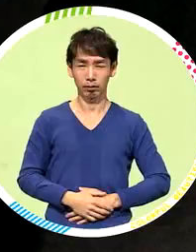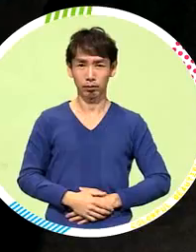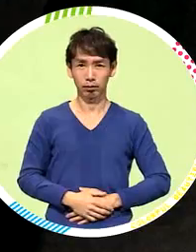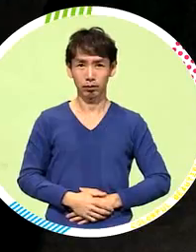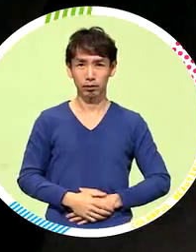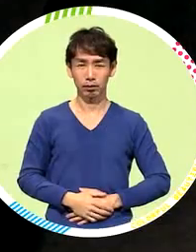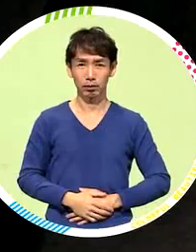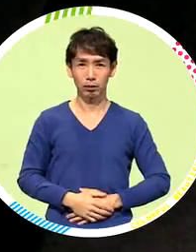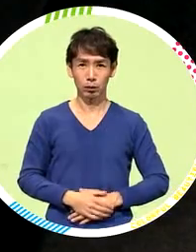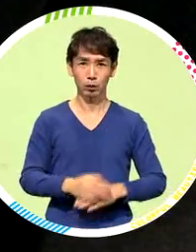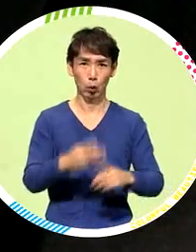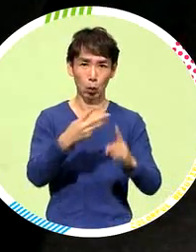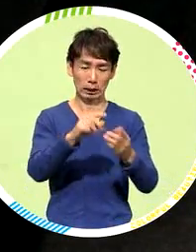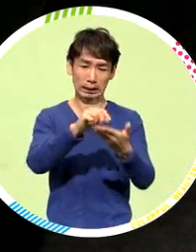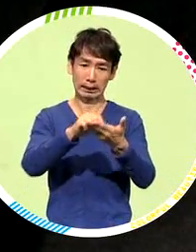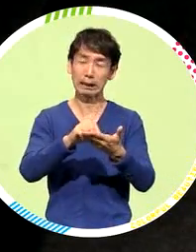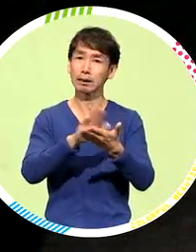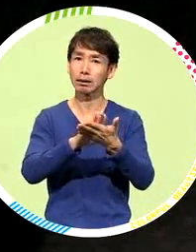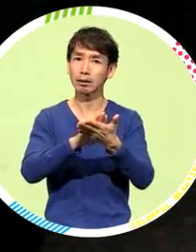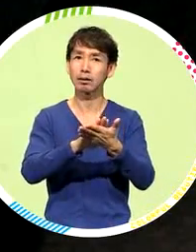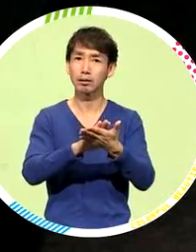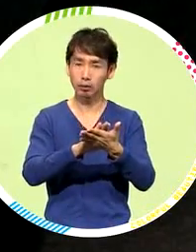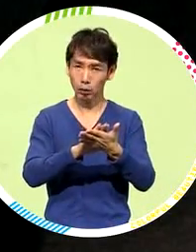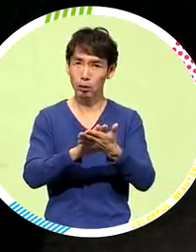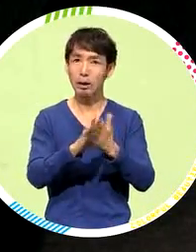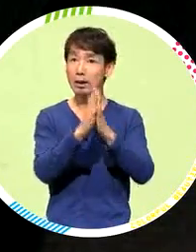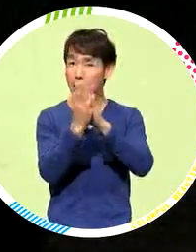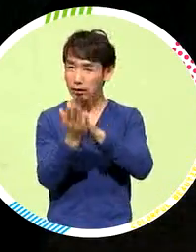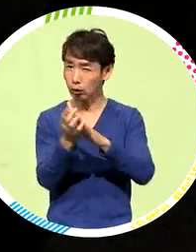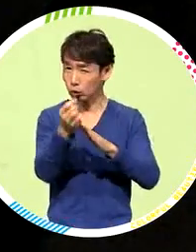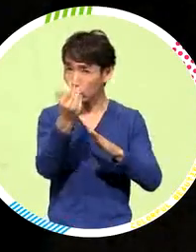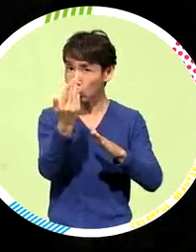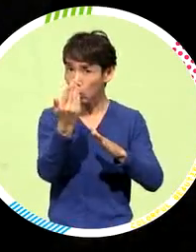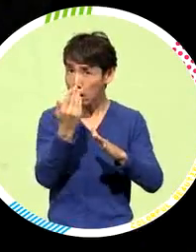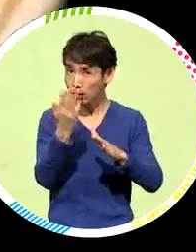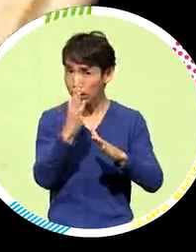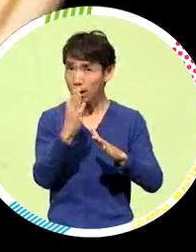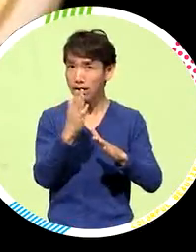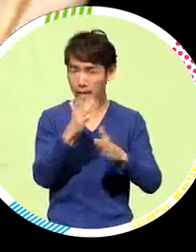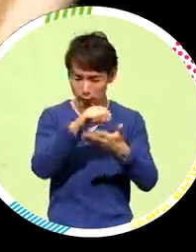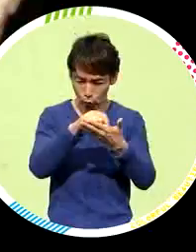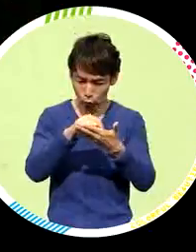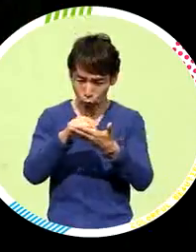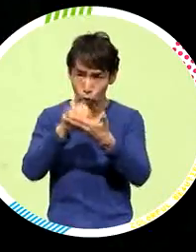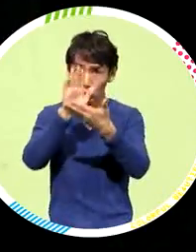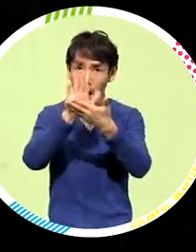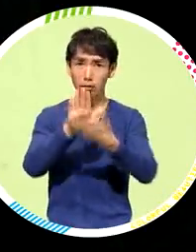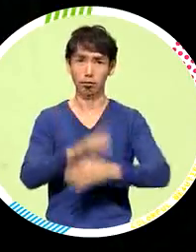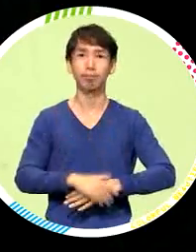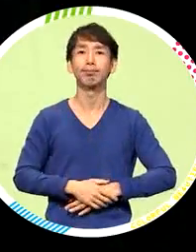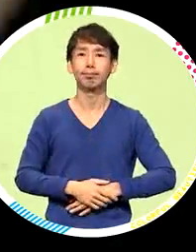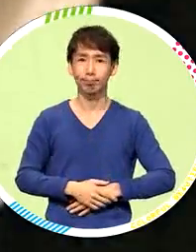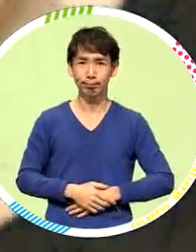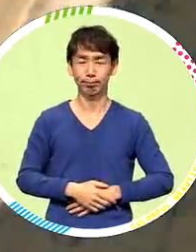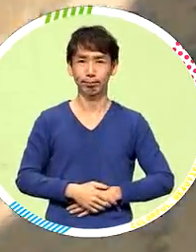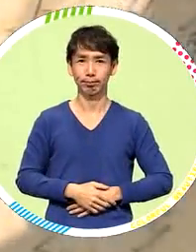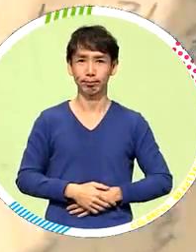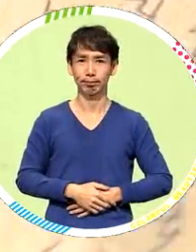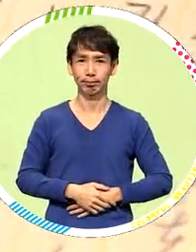ん8人しですねしょうはあの方形されるちょっと前くらいからずっと記録されているんですけども